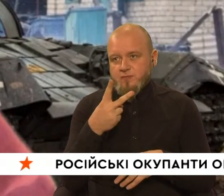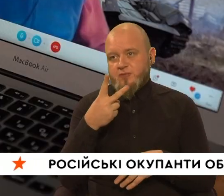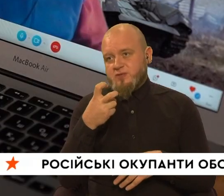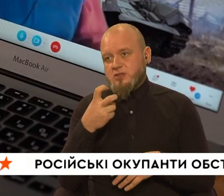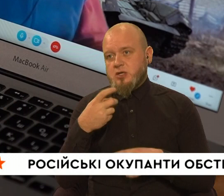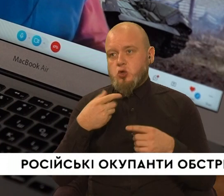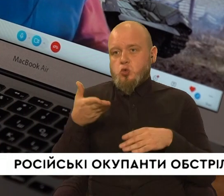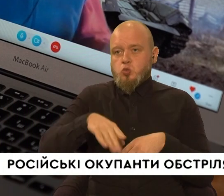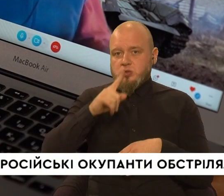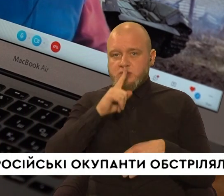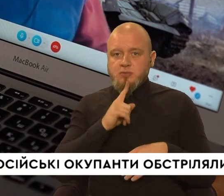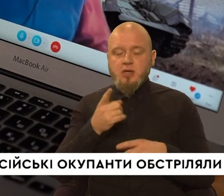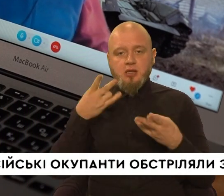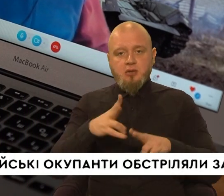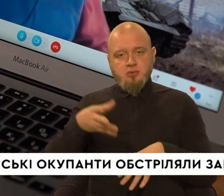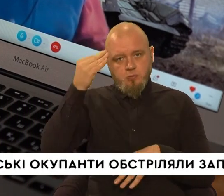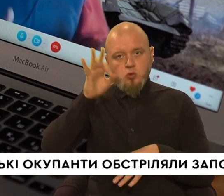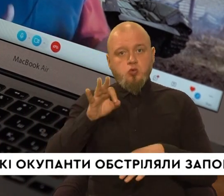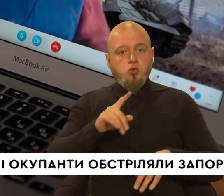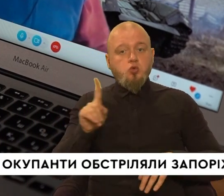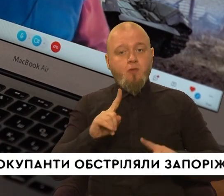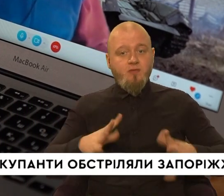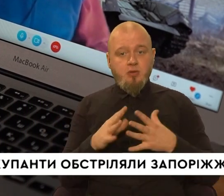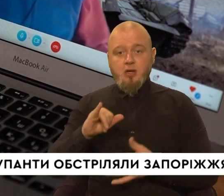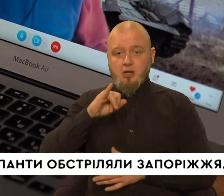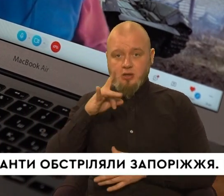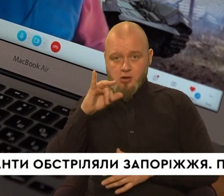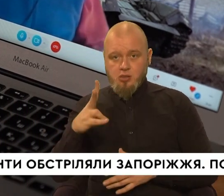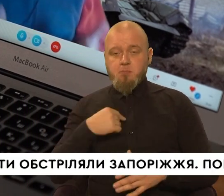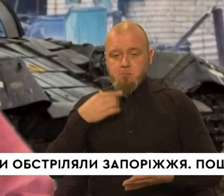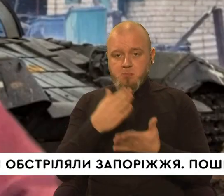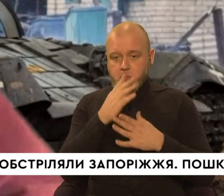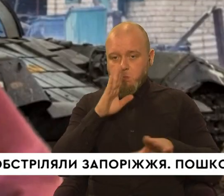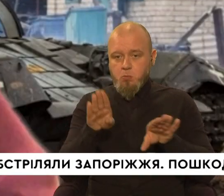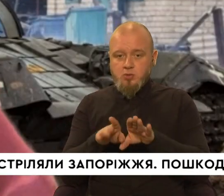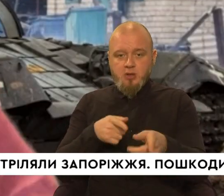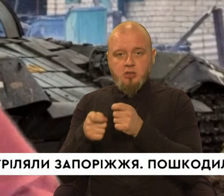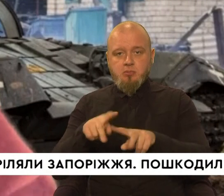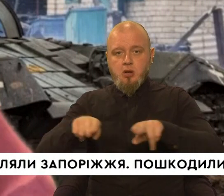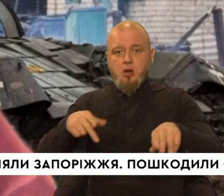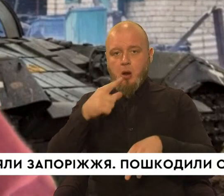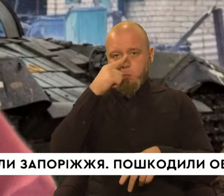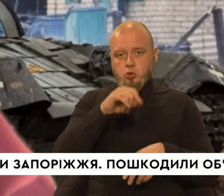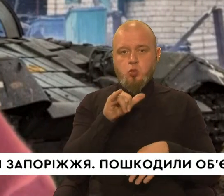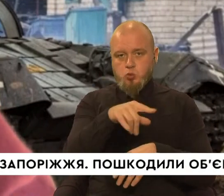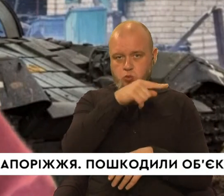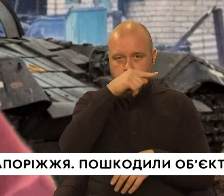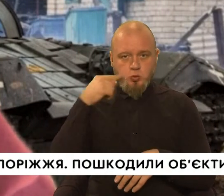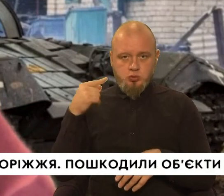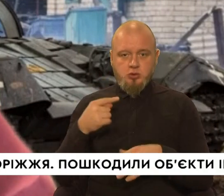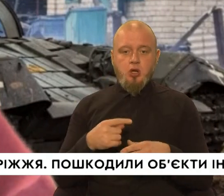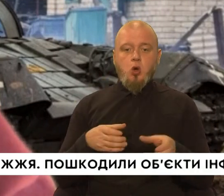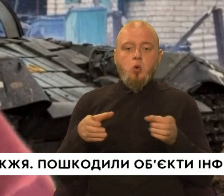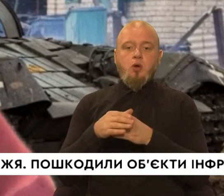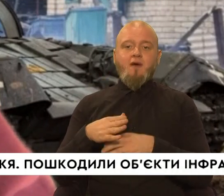одиниць на місяць. І не слід забувати, що у випадку із Іраном ми маємо подібний режим, як режим Путіна в Росії. Корпус